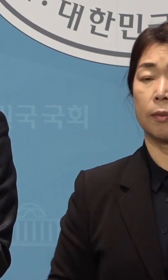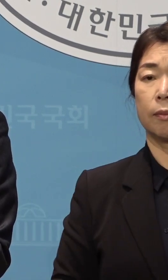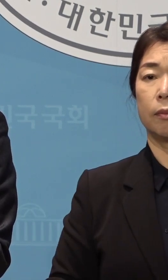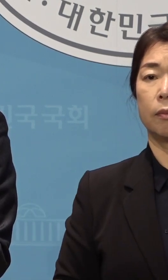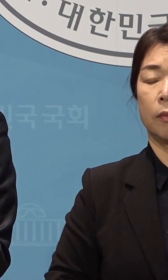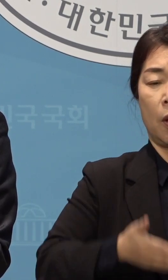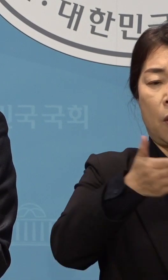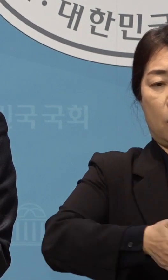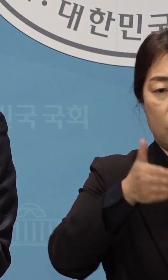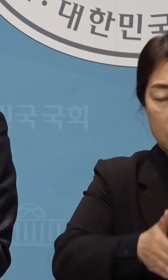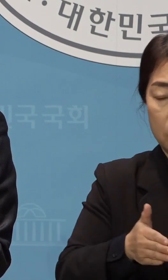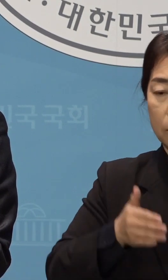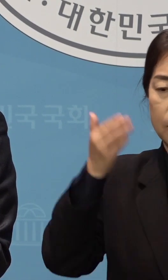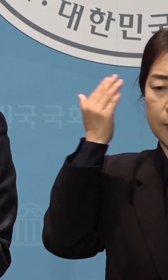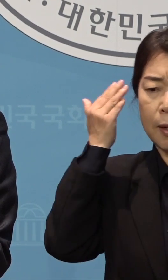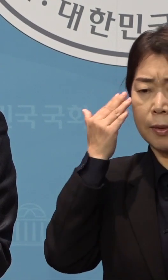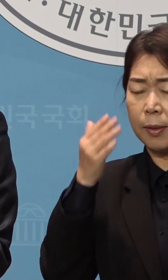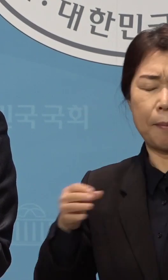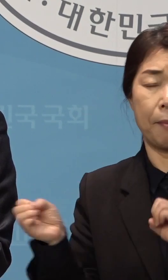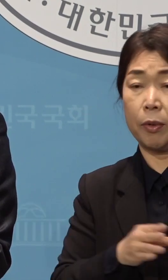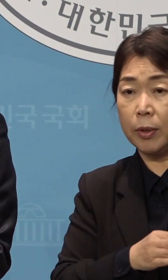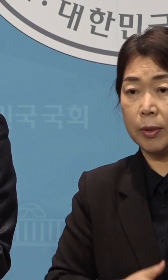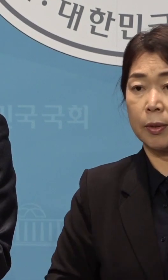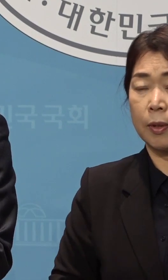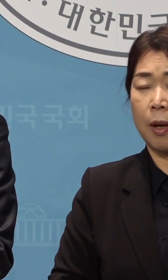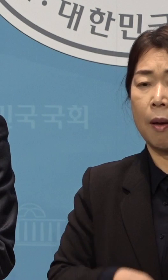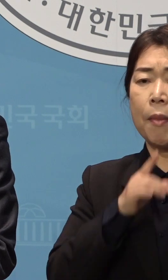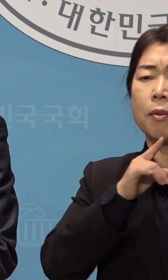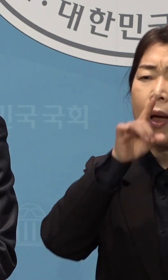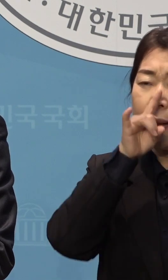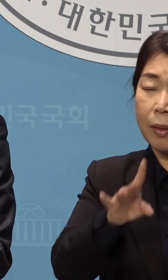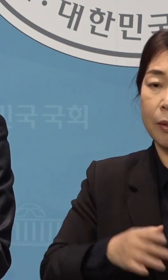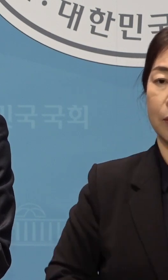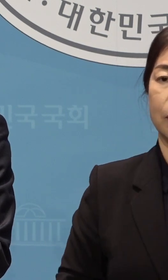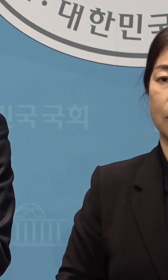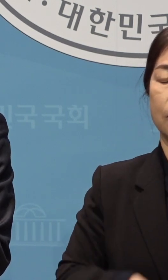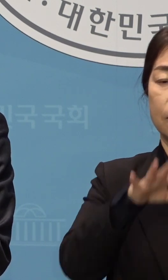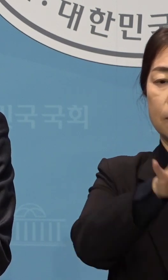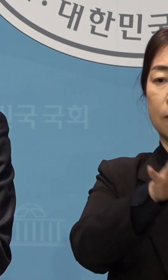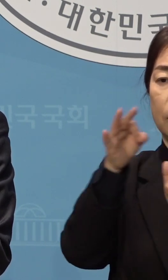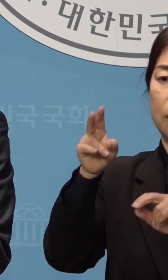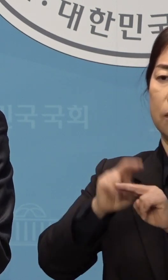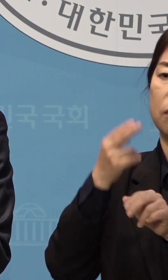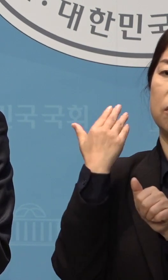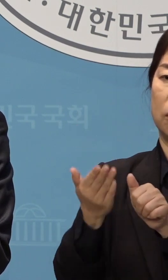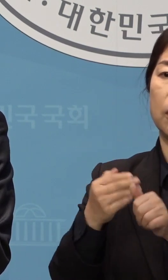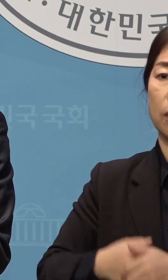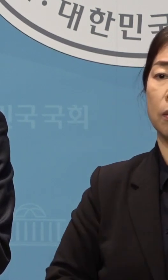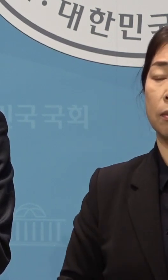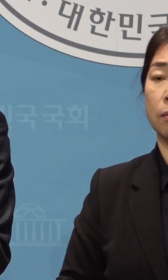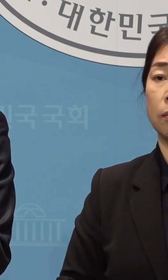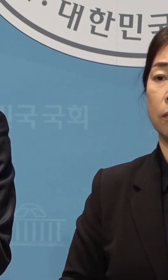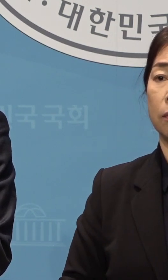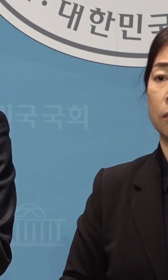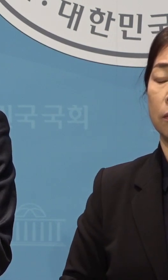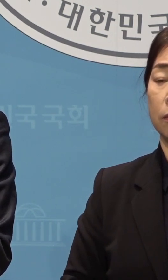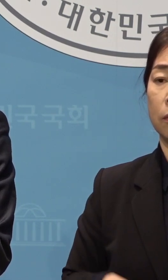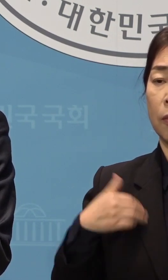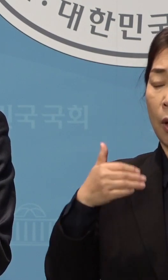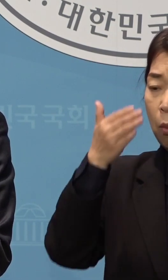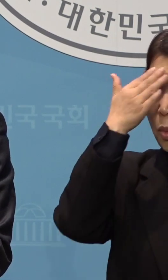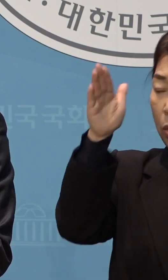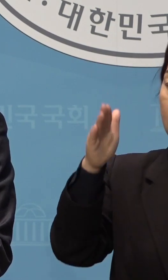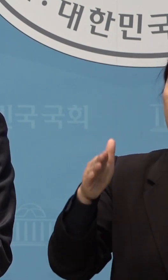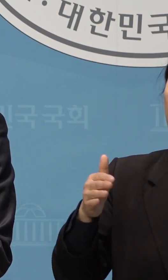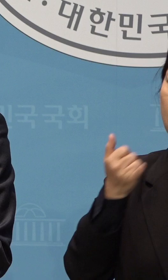공정과 상식을 철저히 질 받는 어을 성설의 인사입니다 내가 모르는 사람이어도 좋다더니